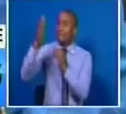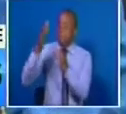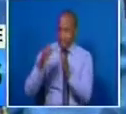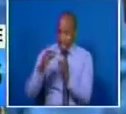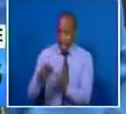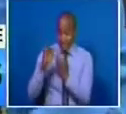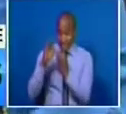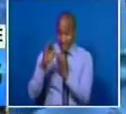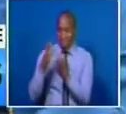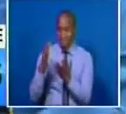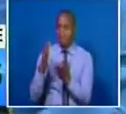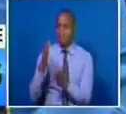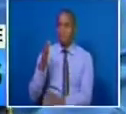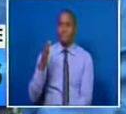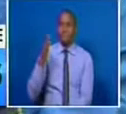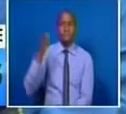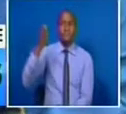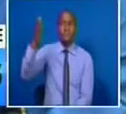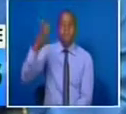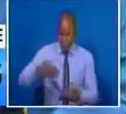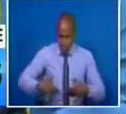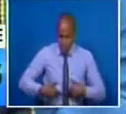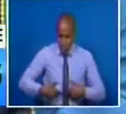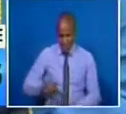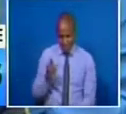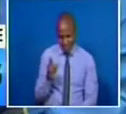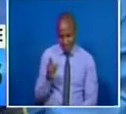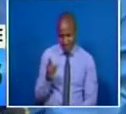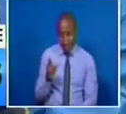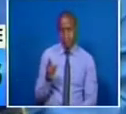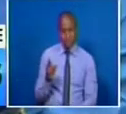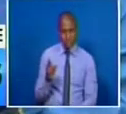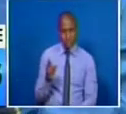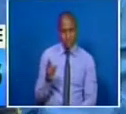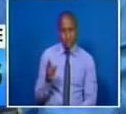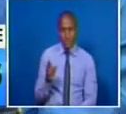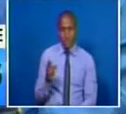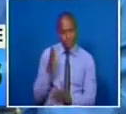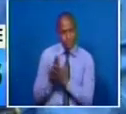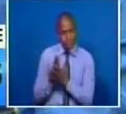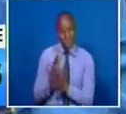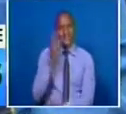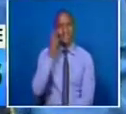especially siku za usoni za vijana wetu, ni hali ya